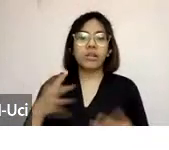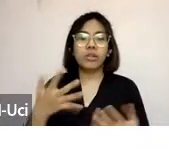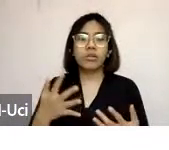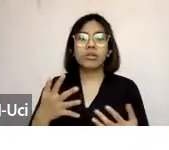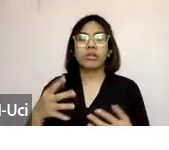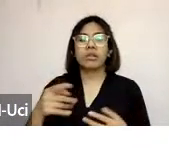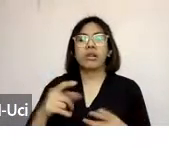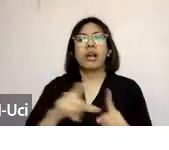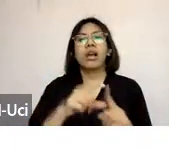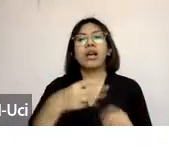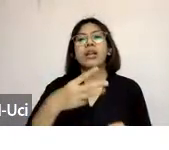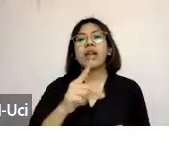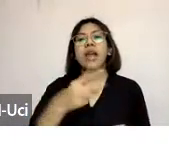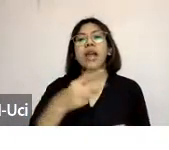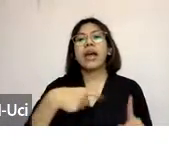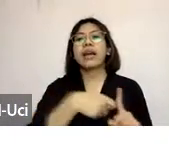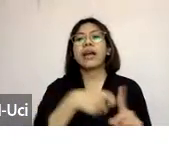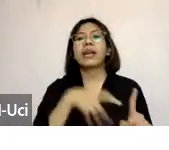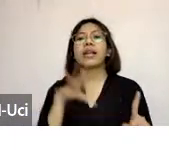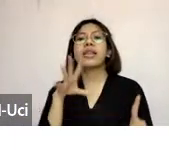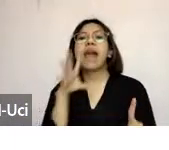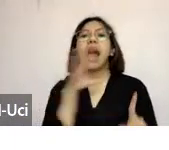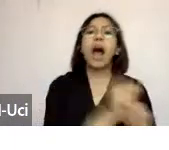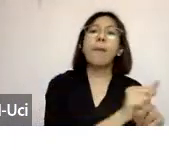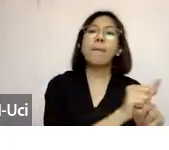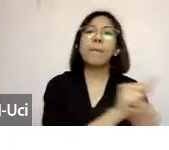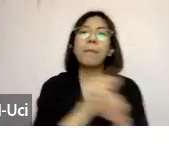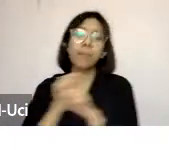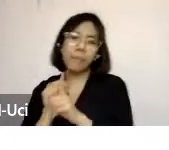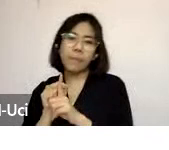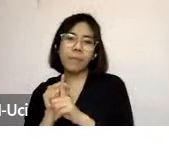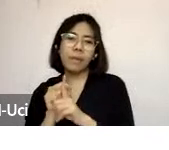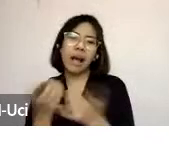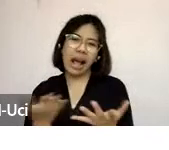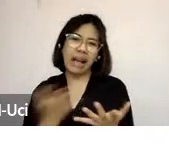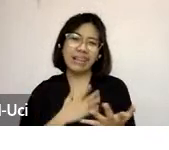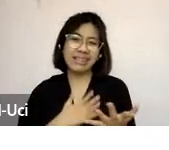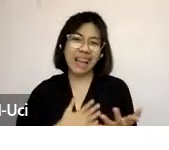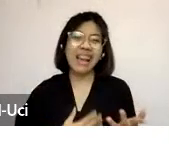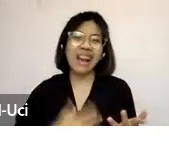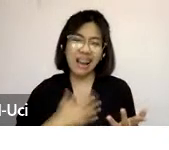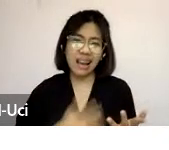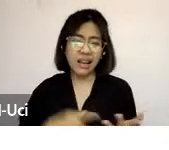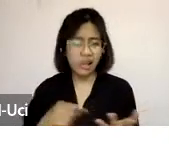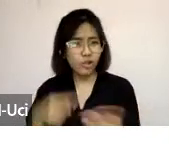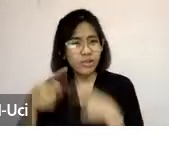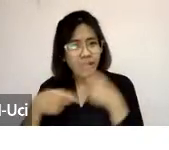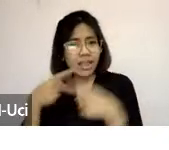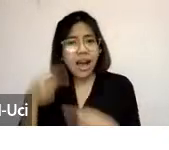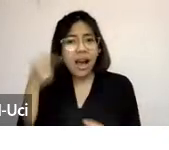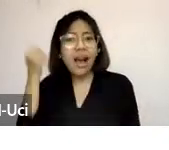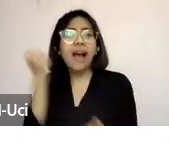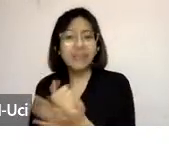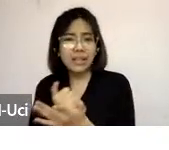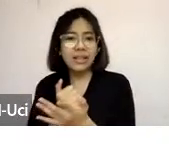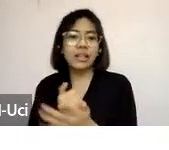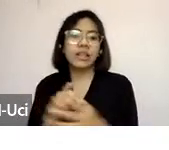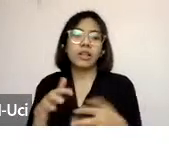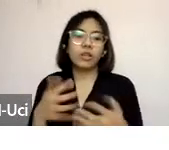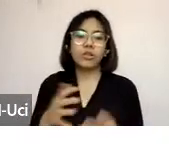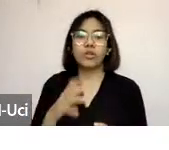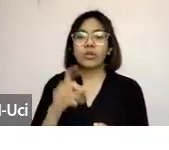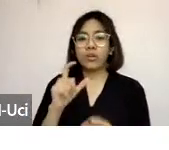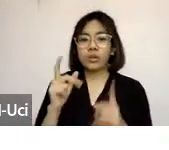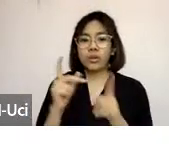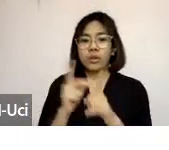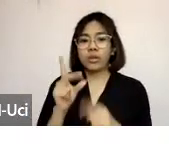dijatuhi hukuman mati sayang sekali ya Ini bukan fiksi Ini kisah nyata dan uniknya Secret situ